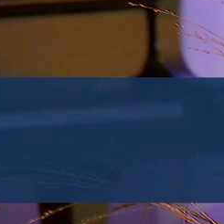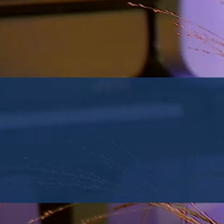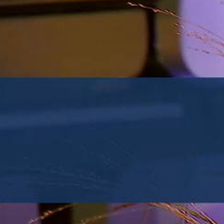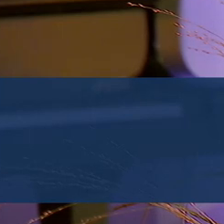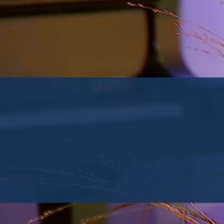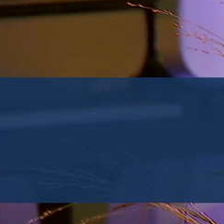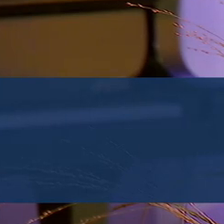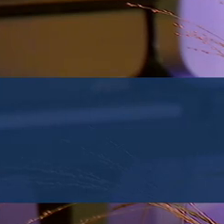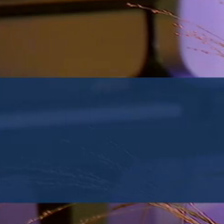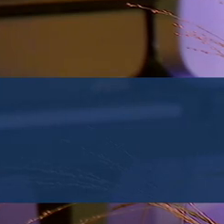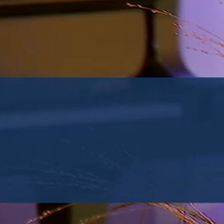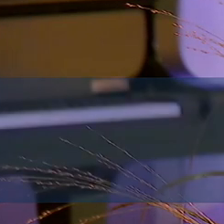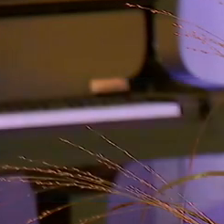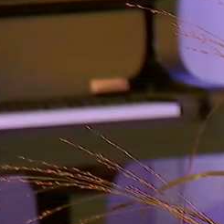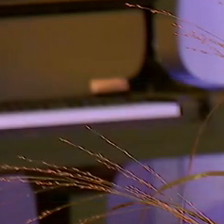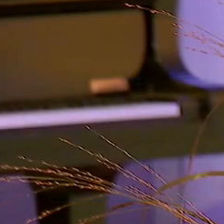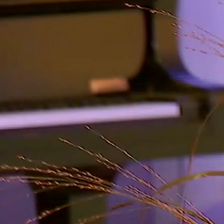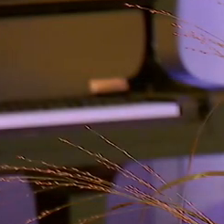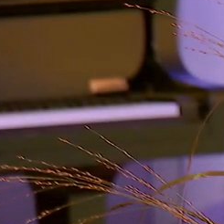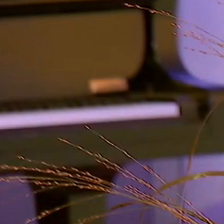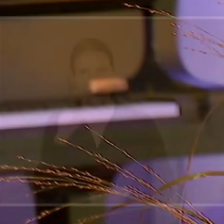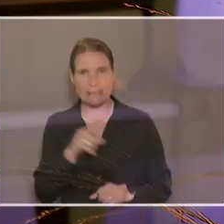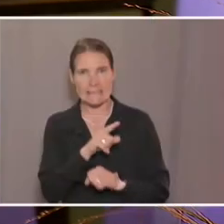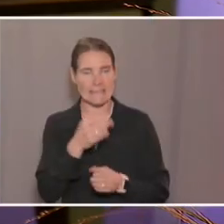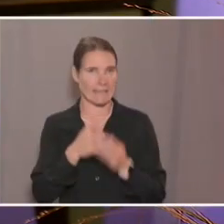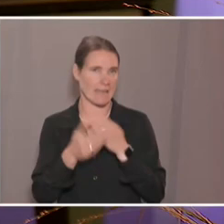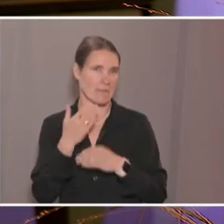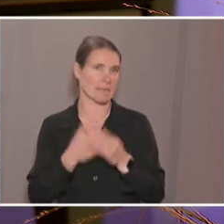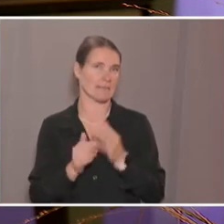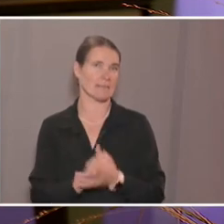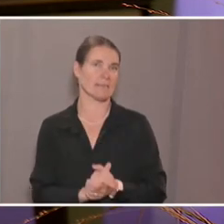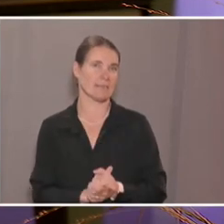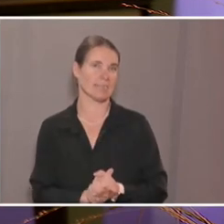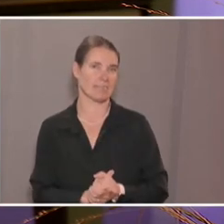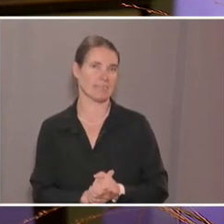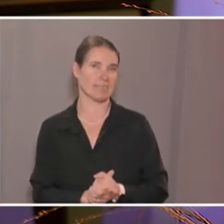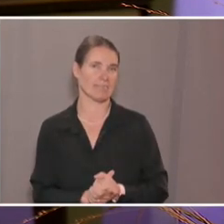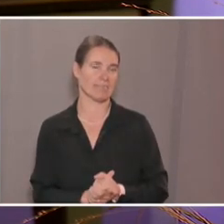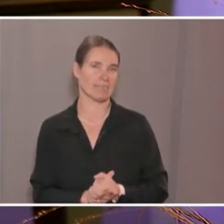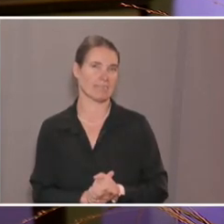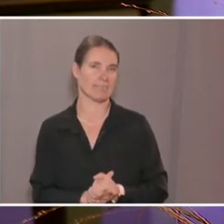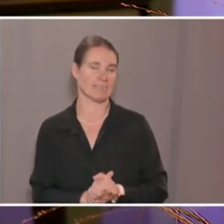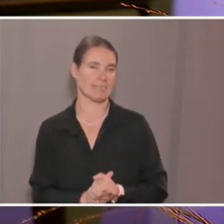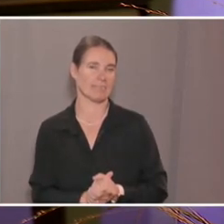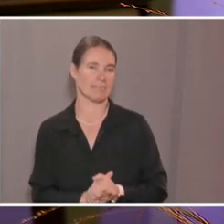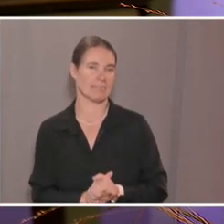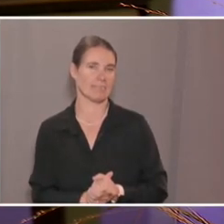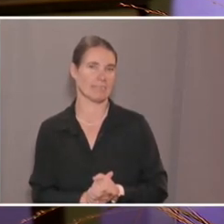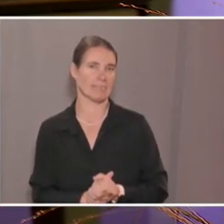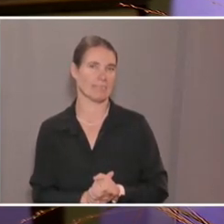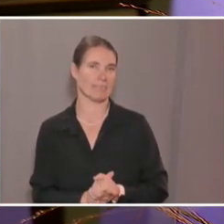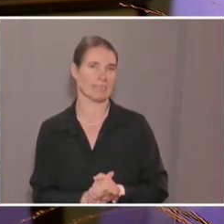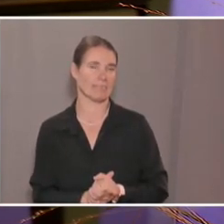völlig schwarz oder nazibraun in diesem Fall. Eher sowas Graues. Ich